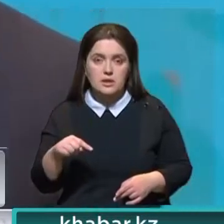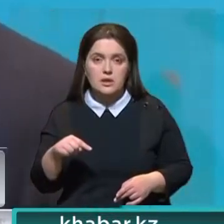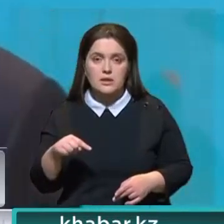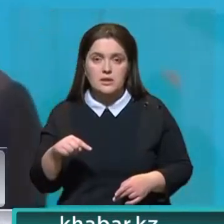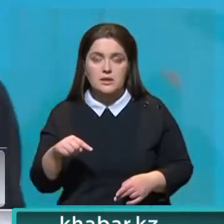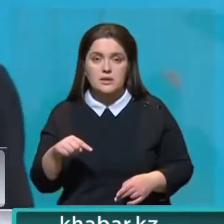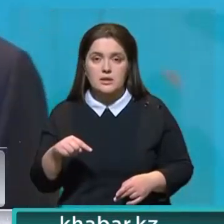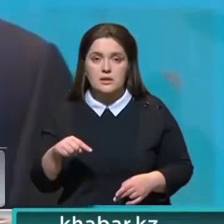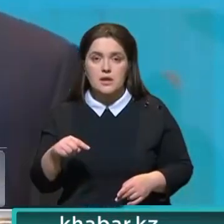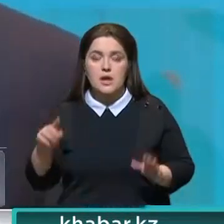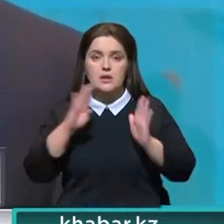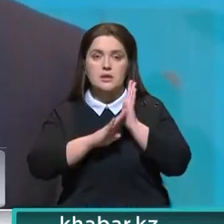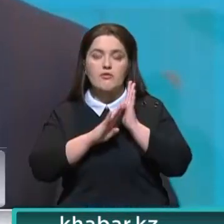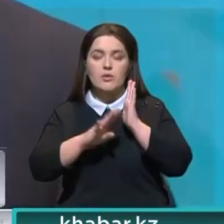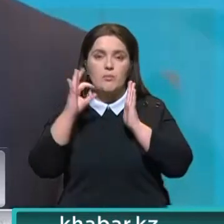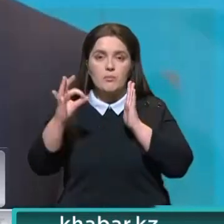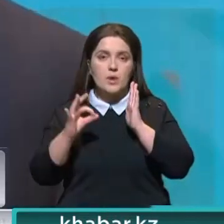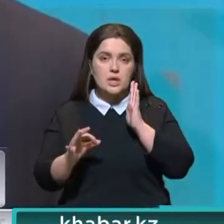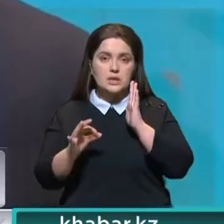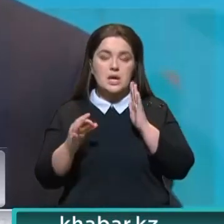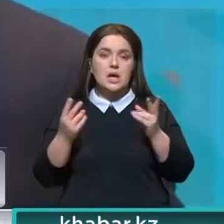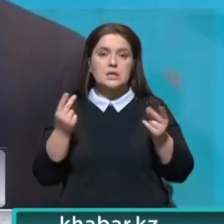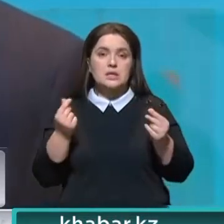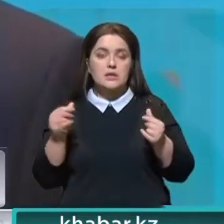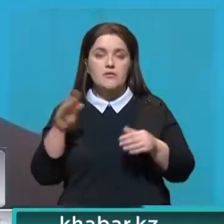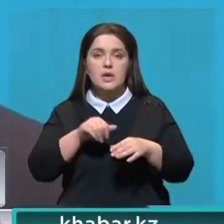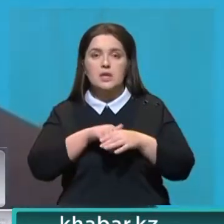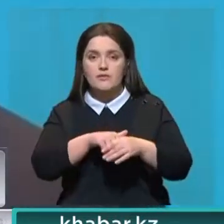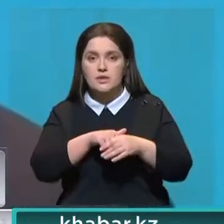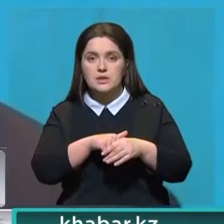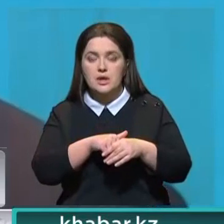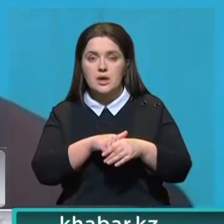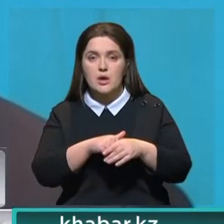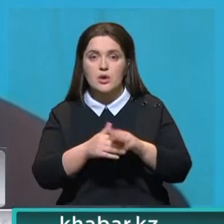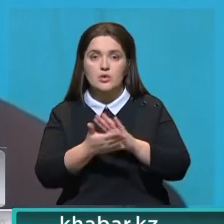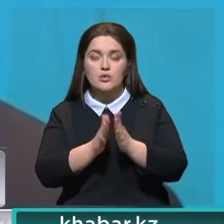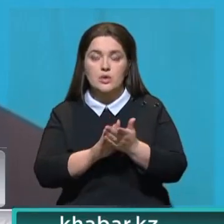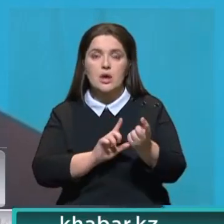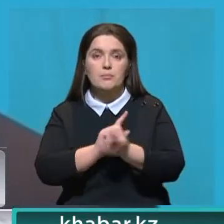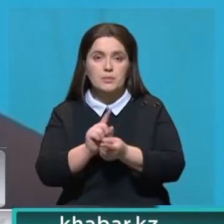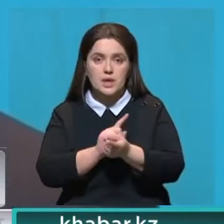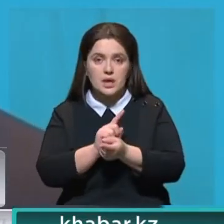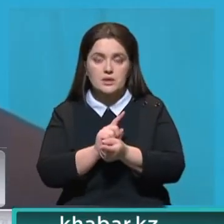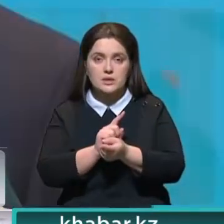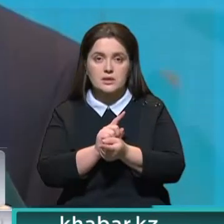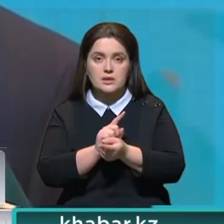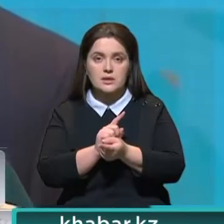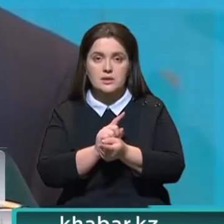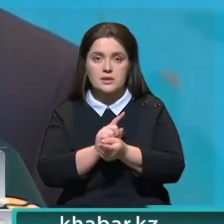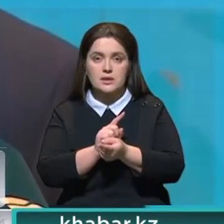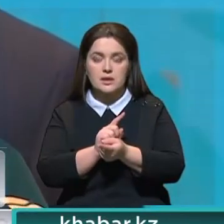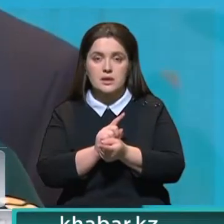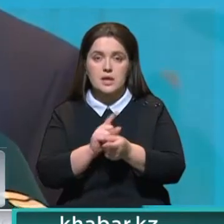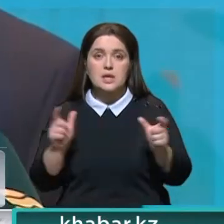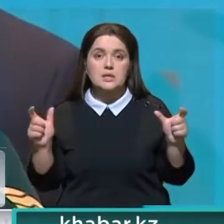составляет практически 90% в денежном выражении всех инвестиций. Но сейчас ситуация меняется, и мы видим это в связи с санкциями